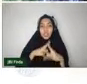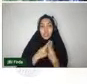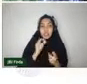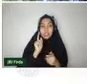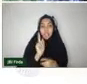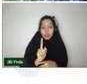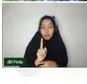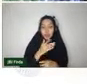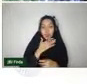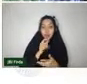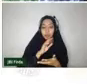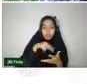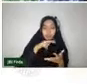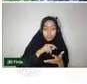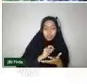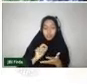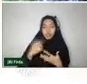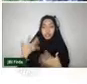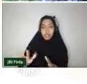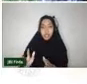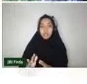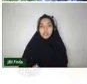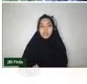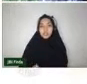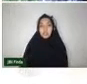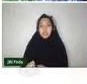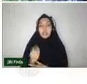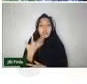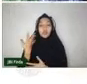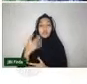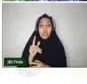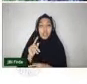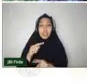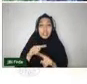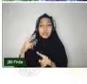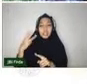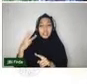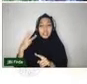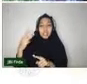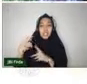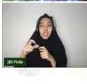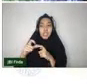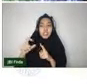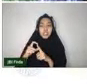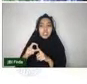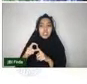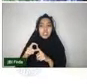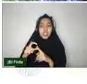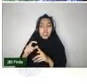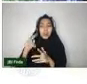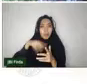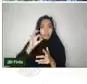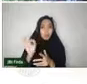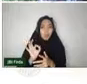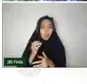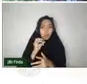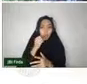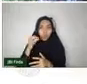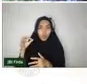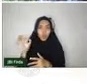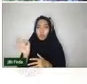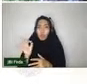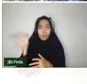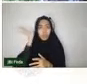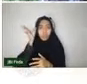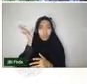Biasanya kalau anak-anak normal itu bisa mereka berkembang. Namun ini sudah kelas 3 SD, dia masih belum mengenal huruf, masih belum bisa membaca, menulis pun juga masih